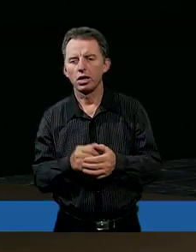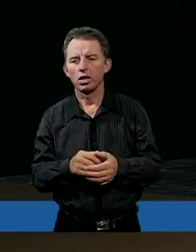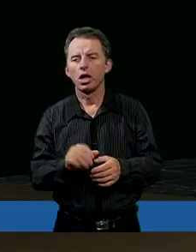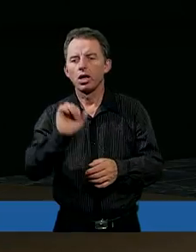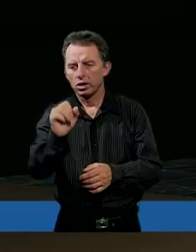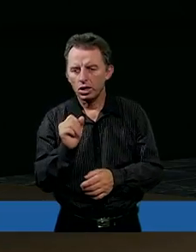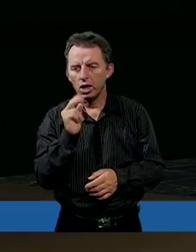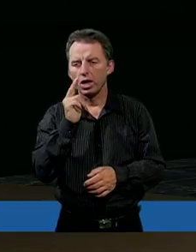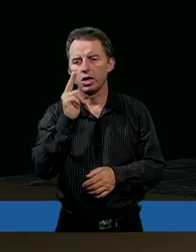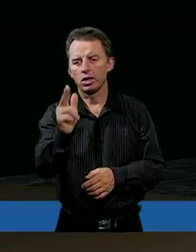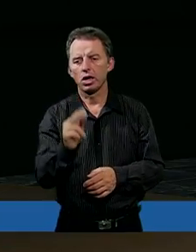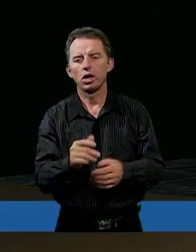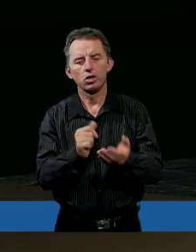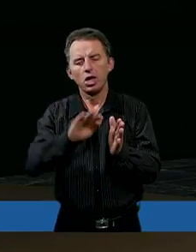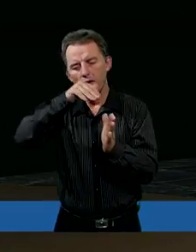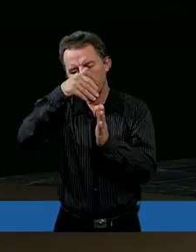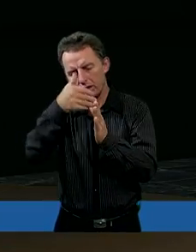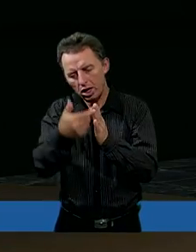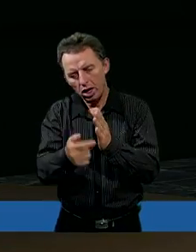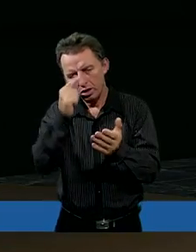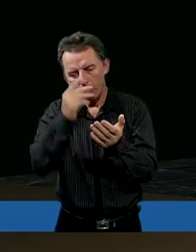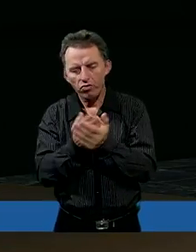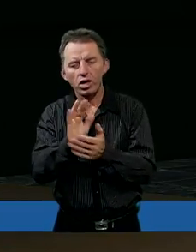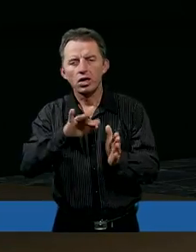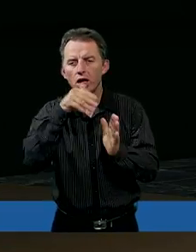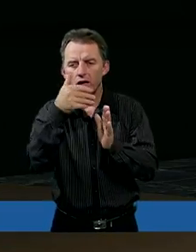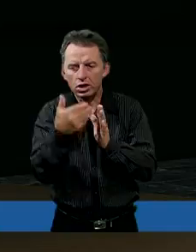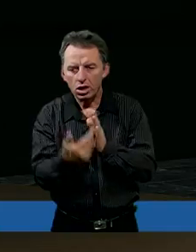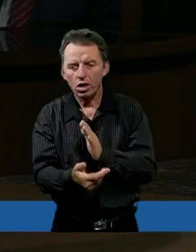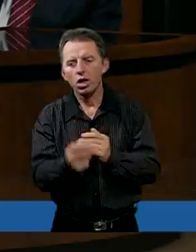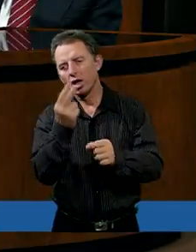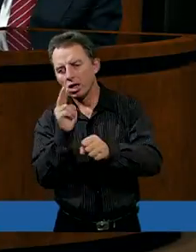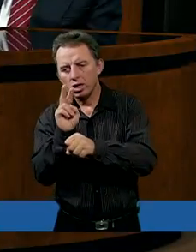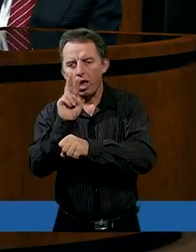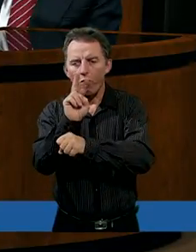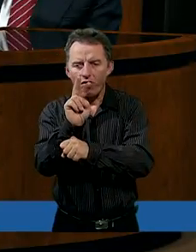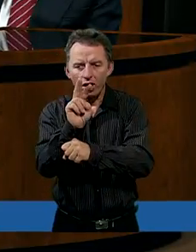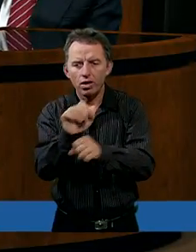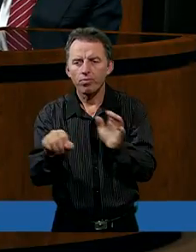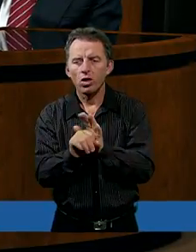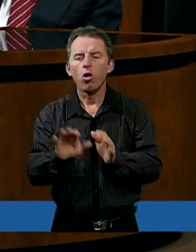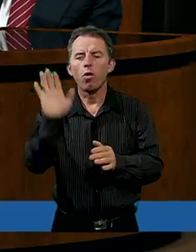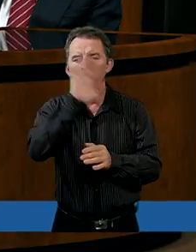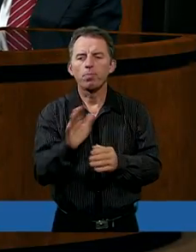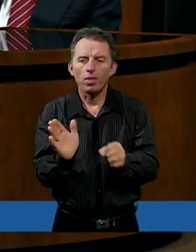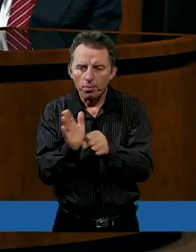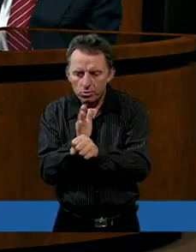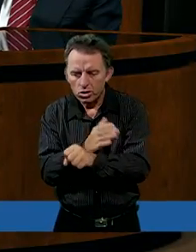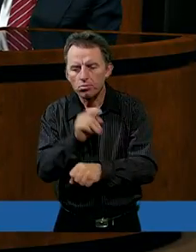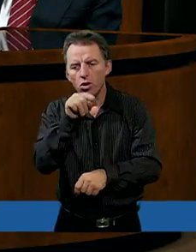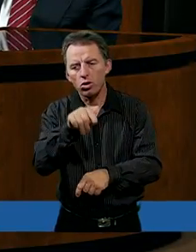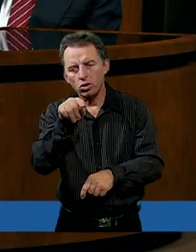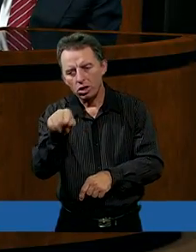A jednak nie stracił wiary i nie stracił zaufania do Boga mimo